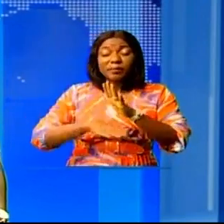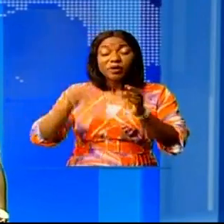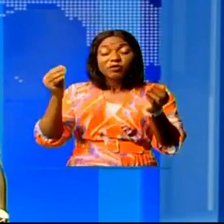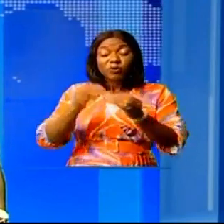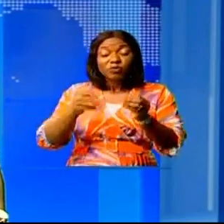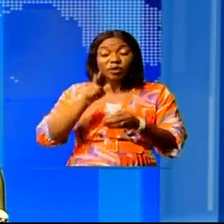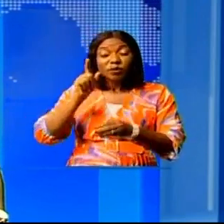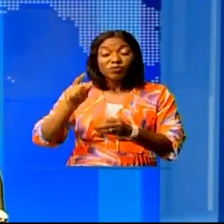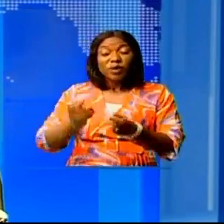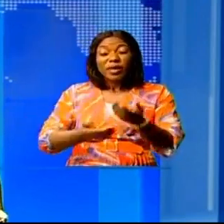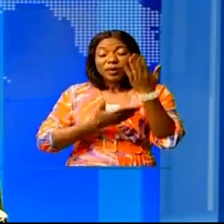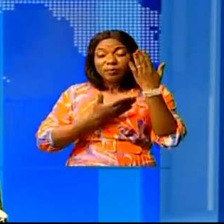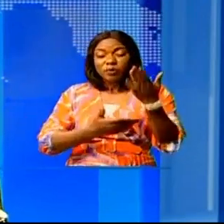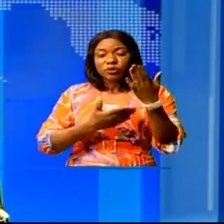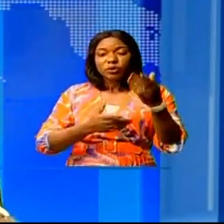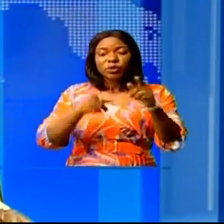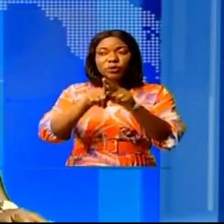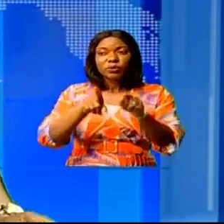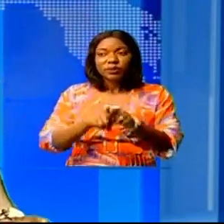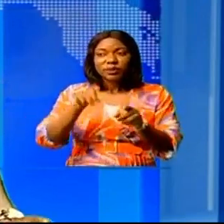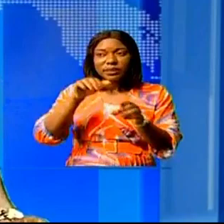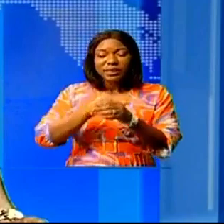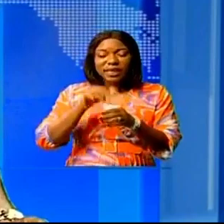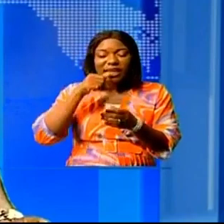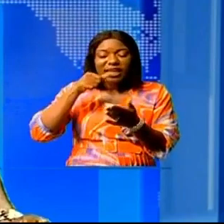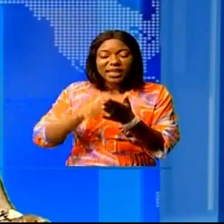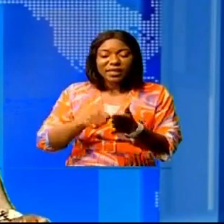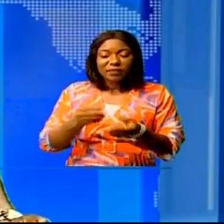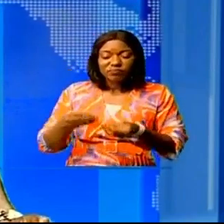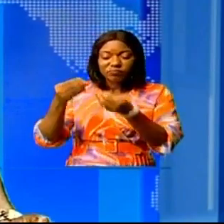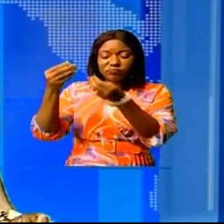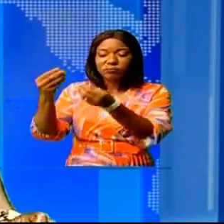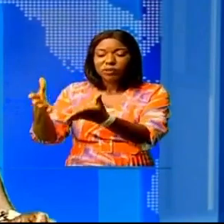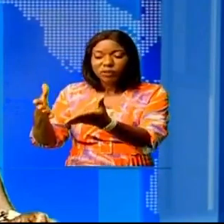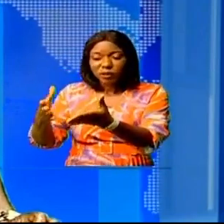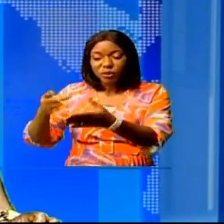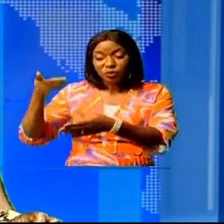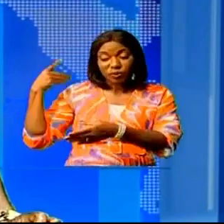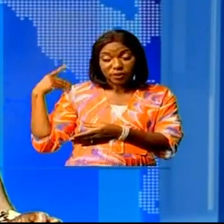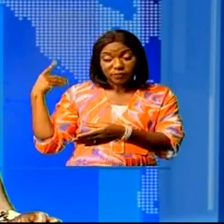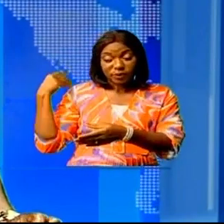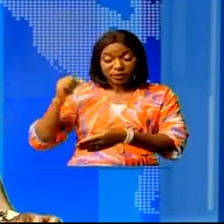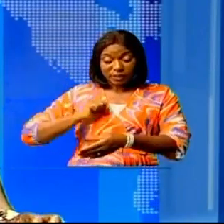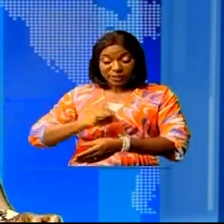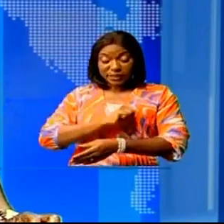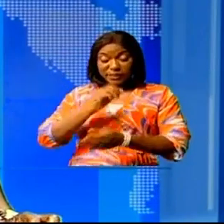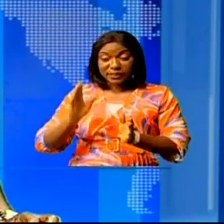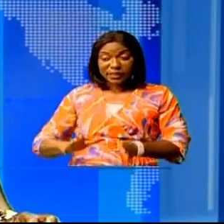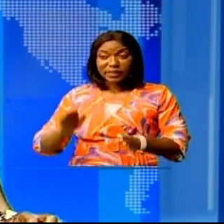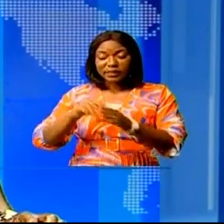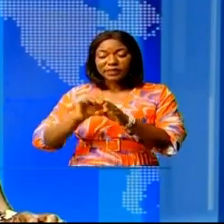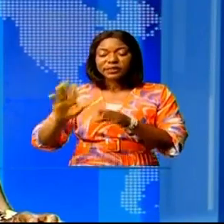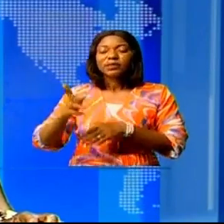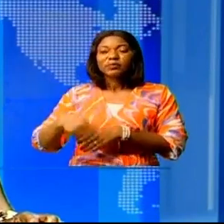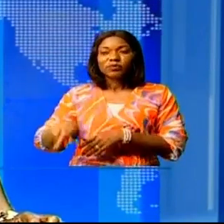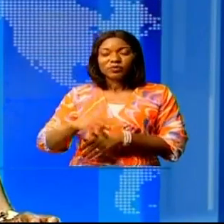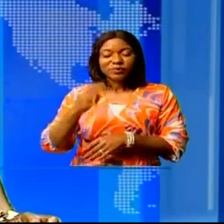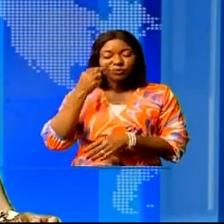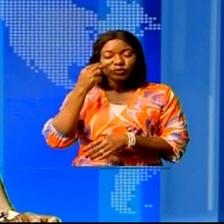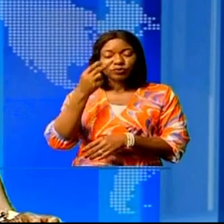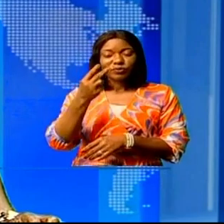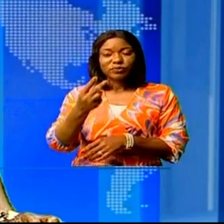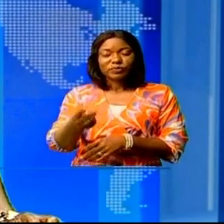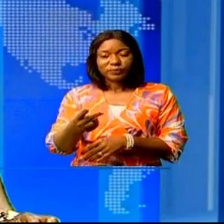points clés contenus dans les mémos qu'ils ont remis aujourd'hui aux députés et sénateurs de cette province. Reportage